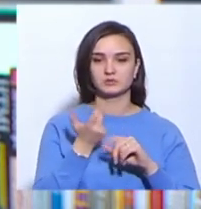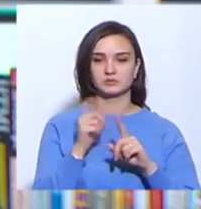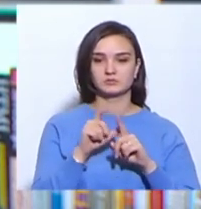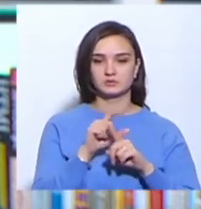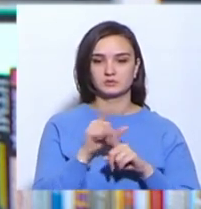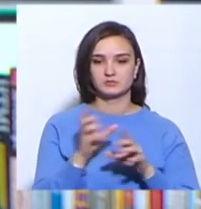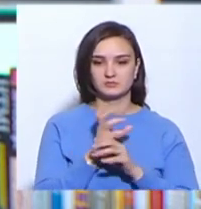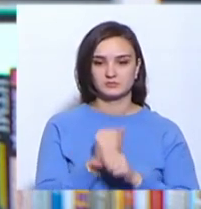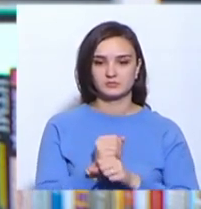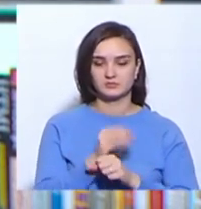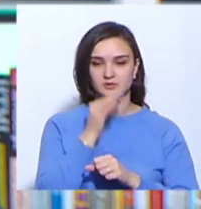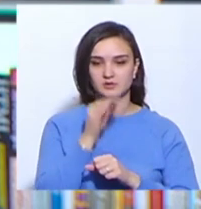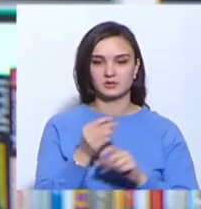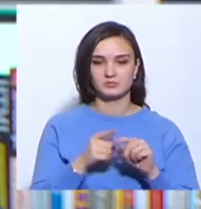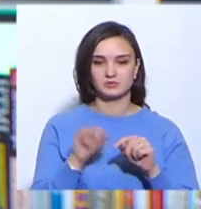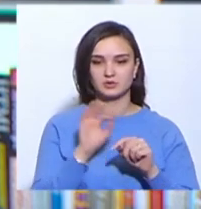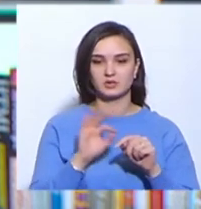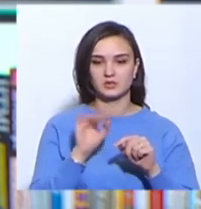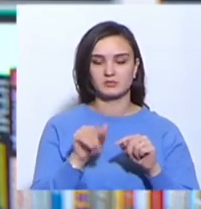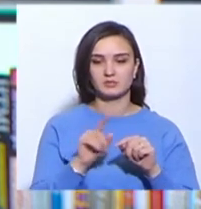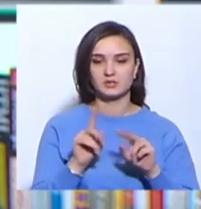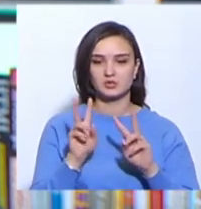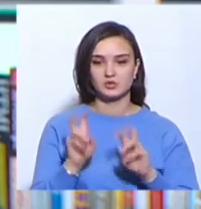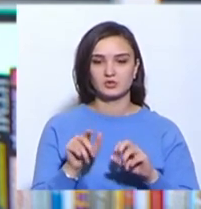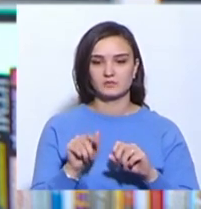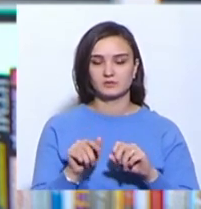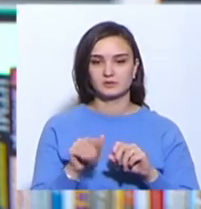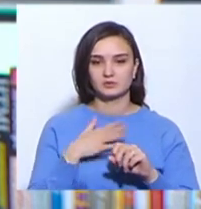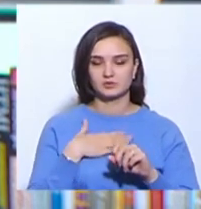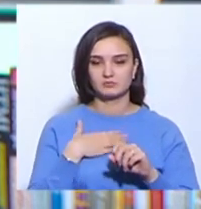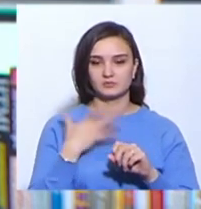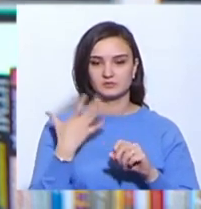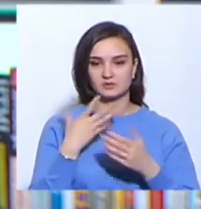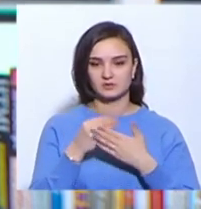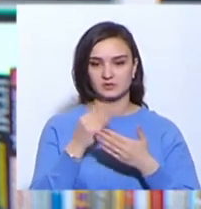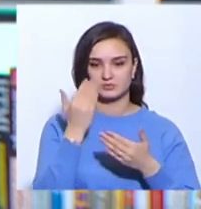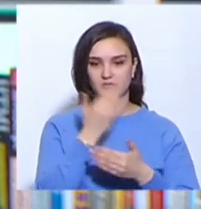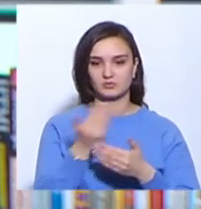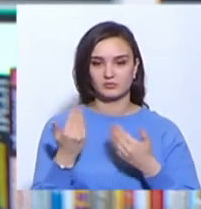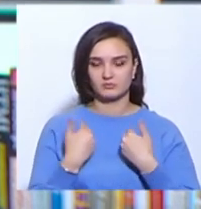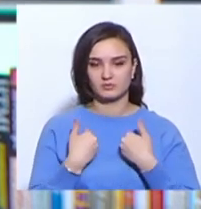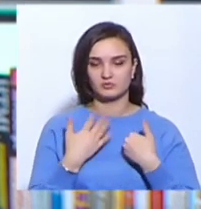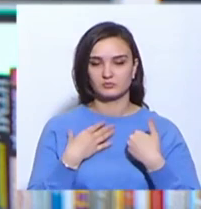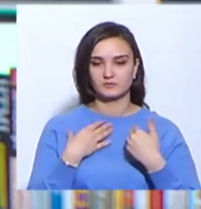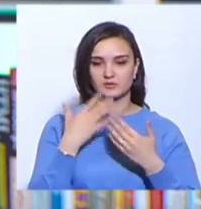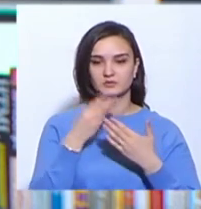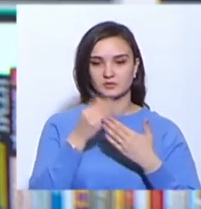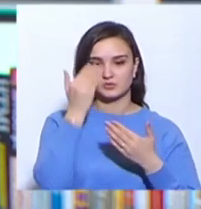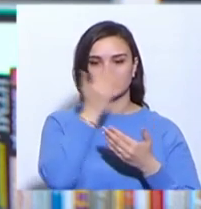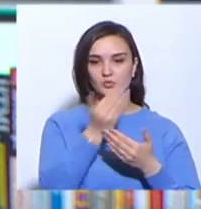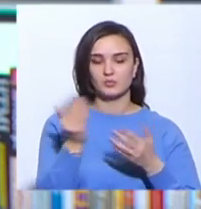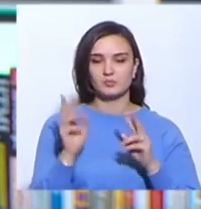სიტყვით გითხრათ იმის შესახებ, რას ნიშნავს ჩემთვის საზოგადოება. ჩემთვის საზოგადოება